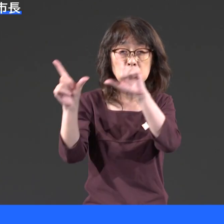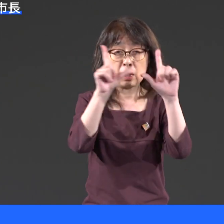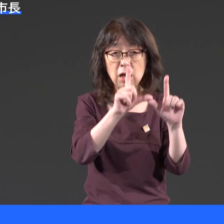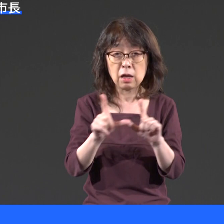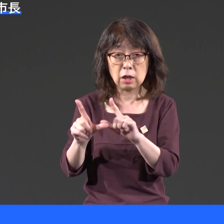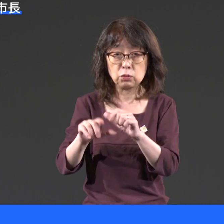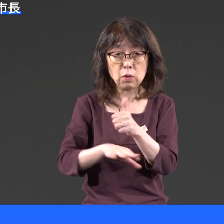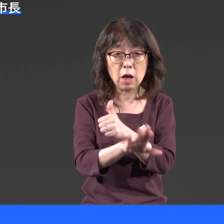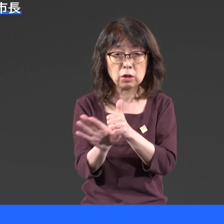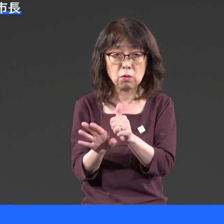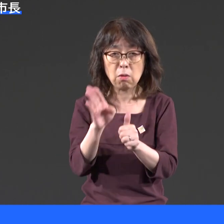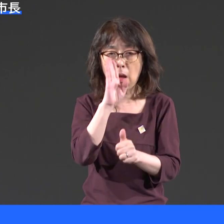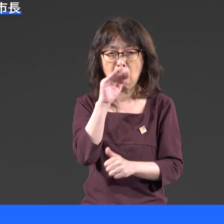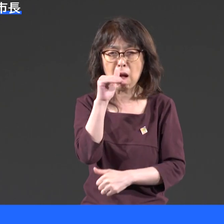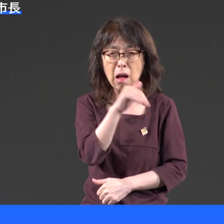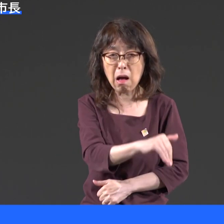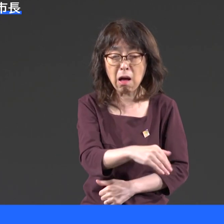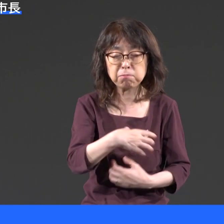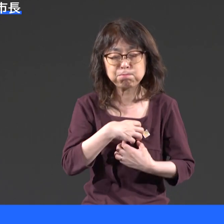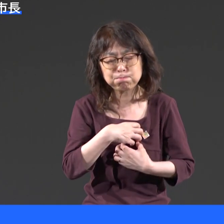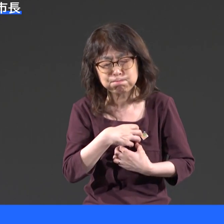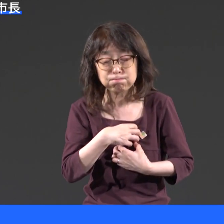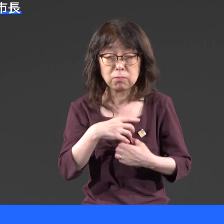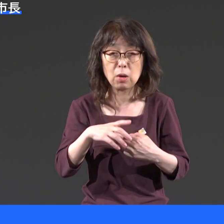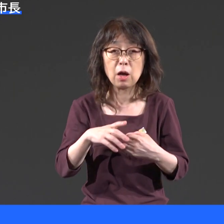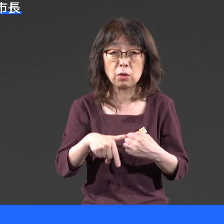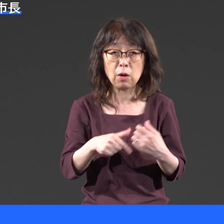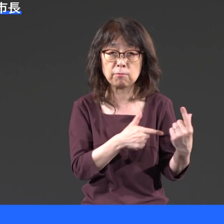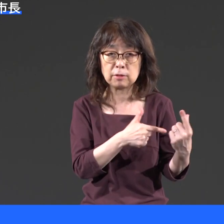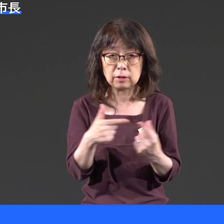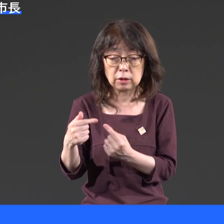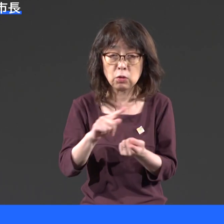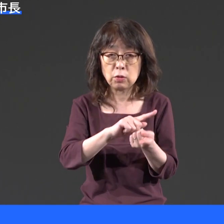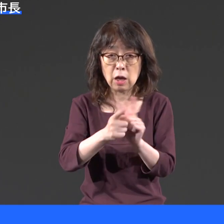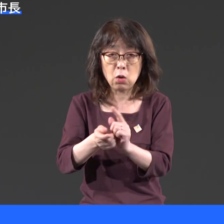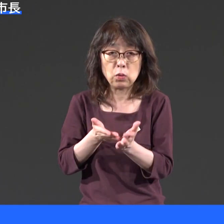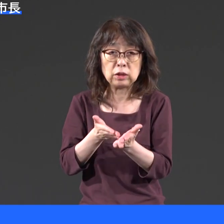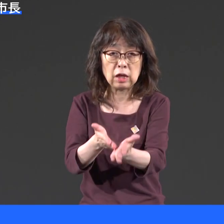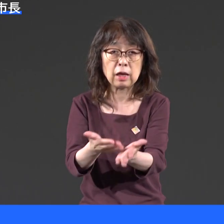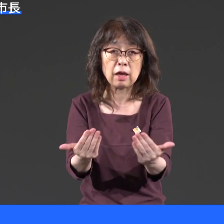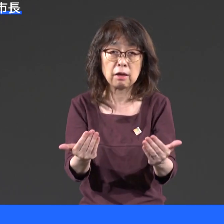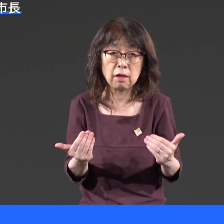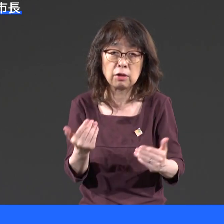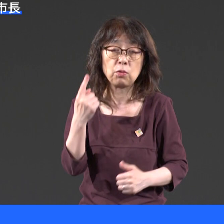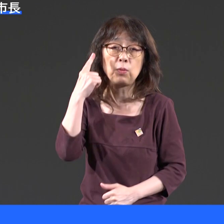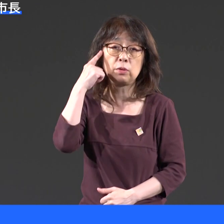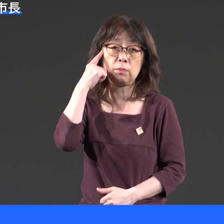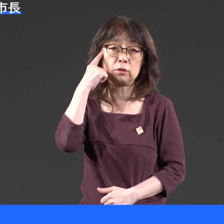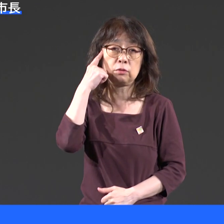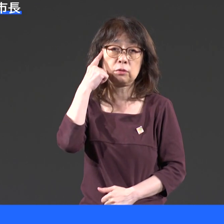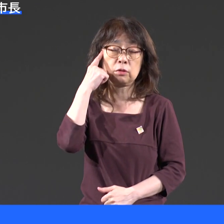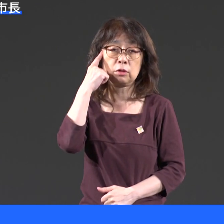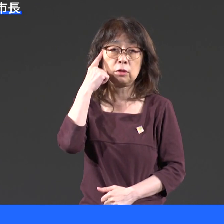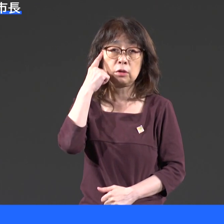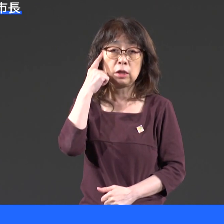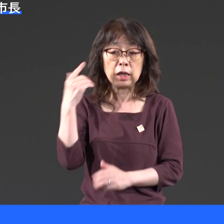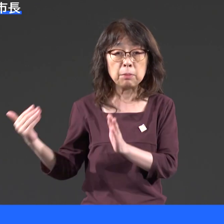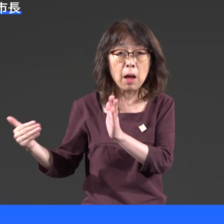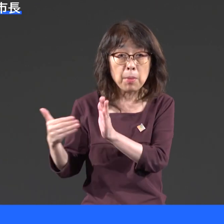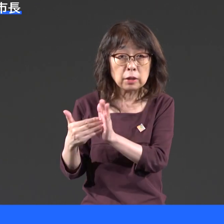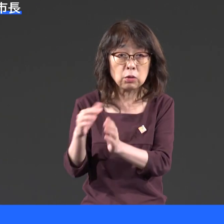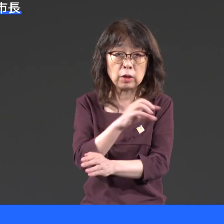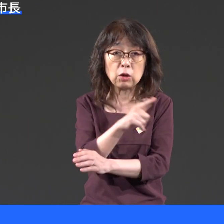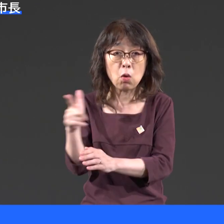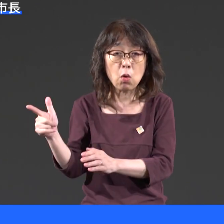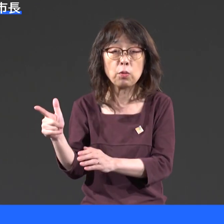念ということについてはしっかりと対応していかなければいけないというふうに思っております。でこれまでのいろいろな試算